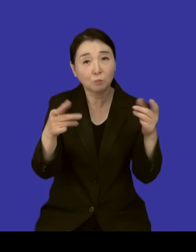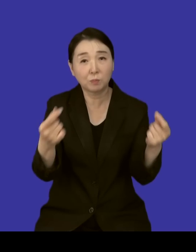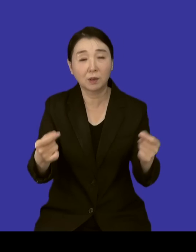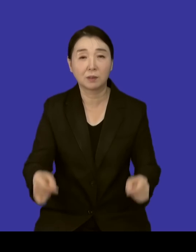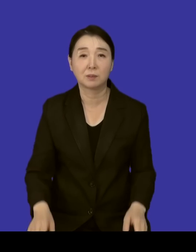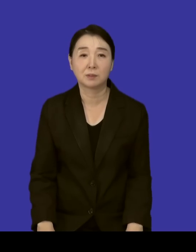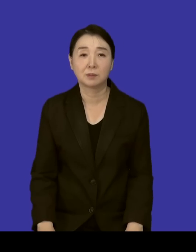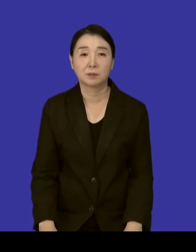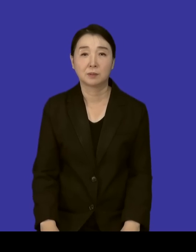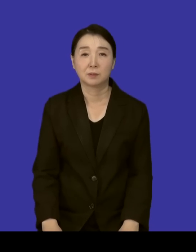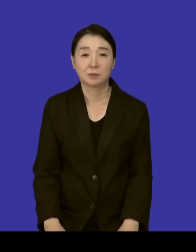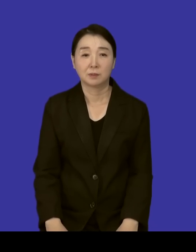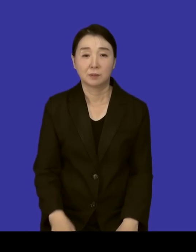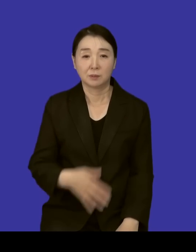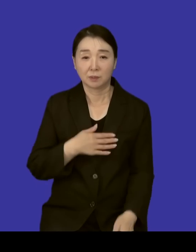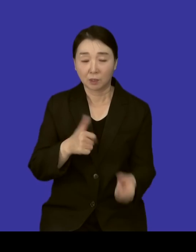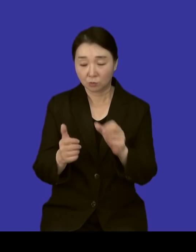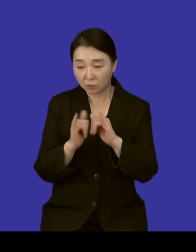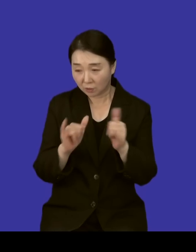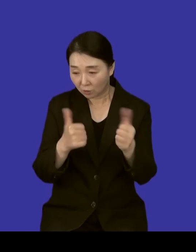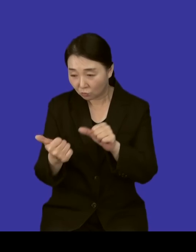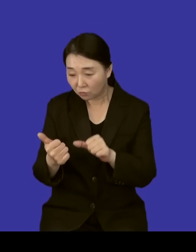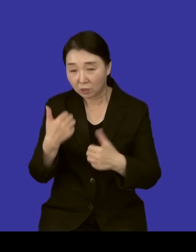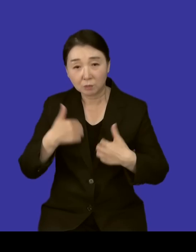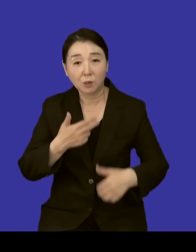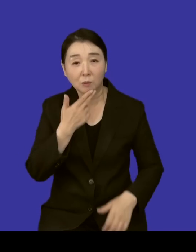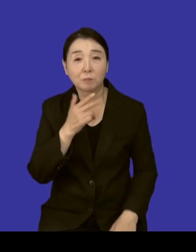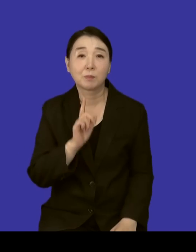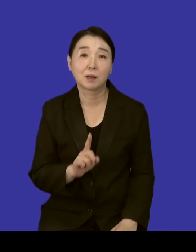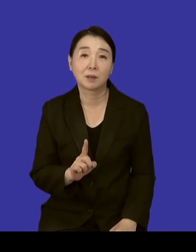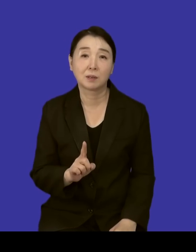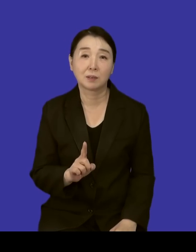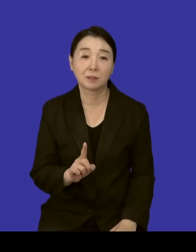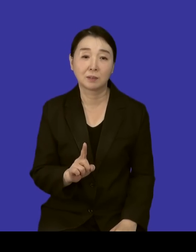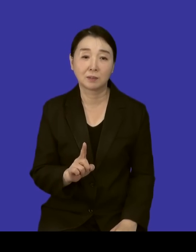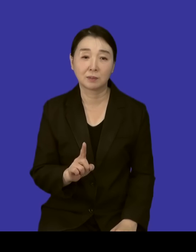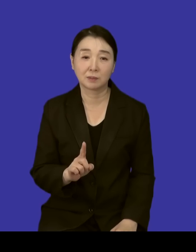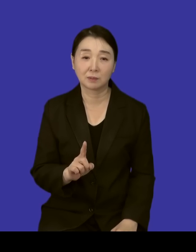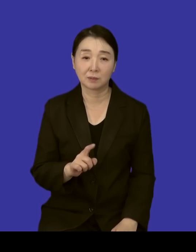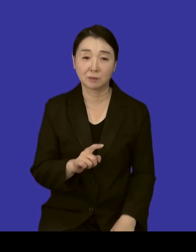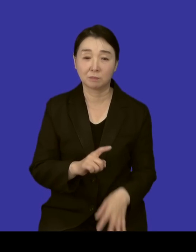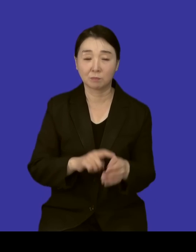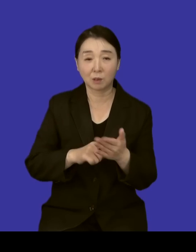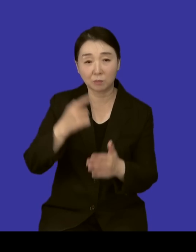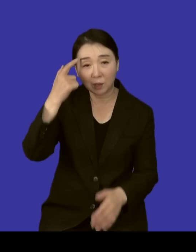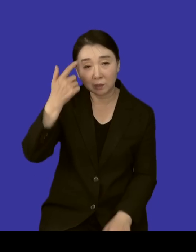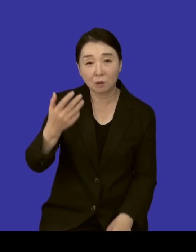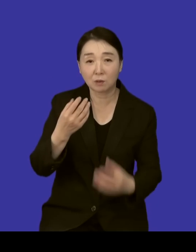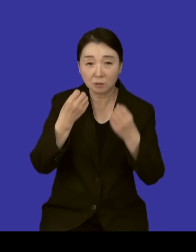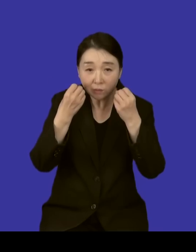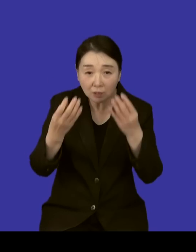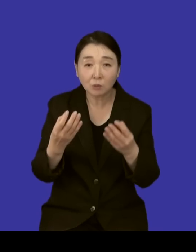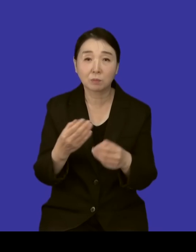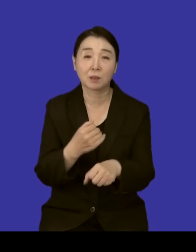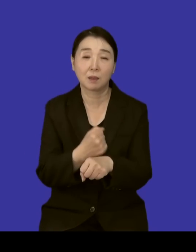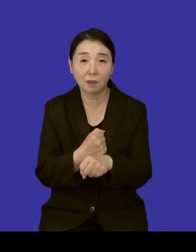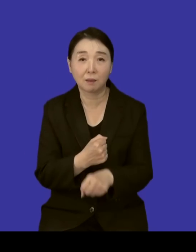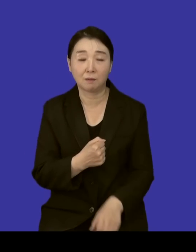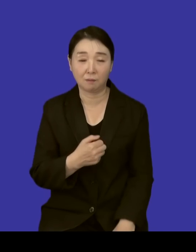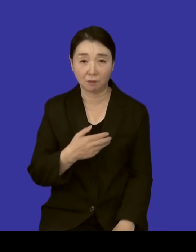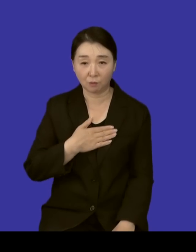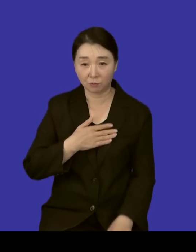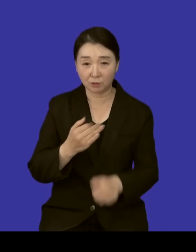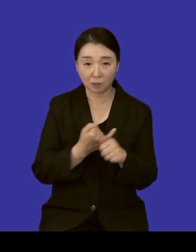공평한데 내가 죽는 자의 죽는 것은 기뻐하지 아니하노니 마음과 영을 새롭게 해서 우리